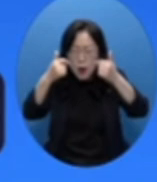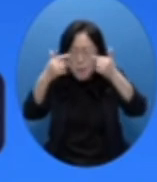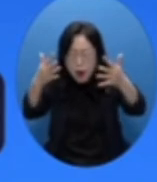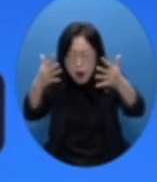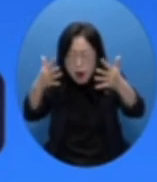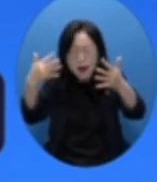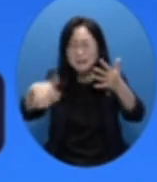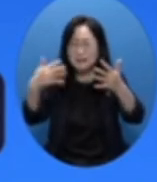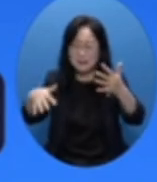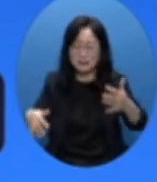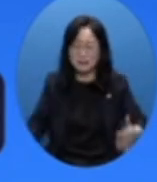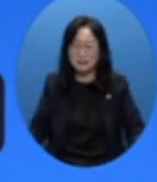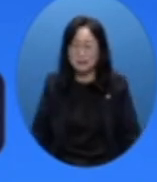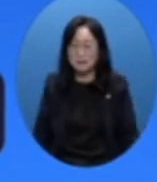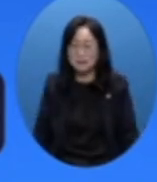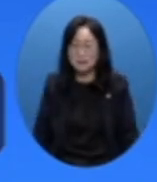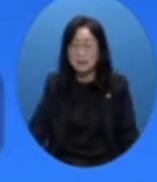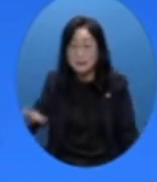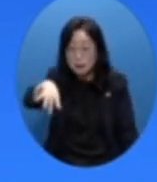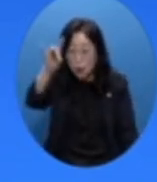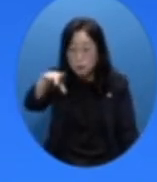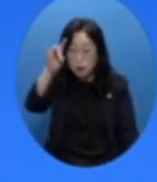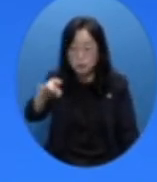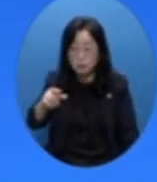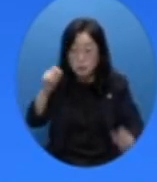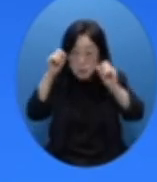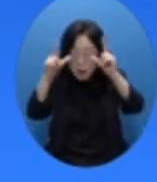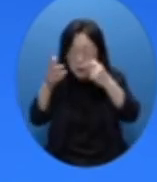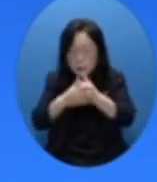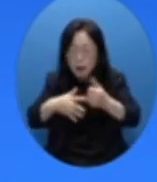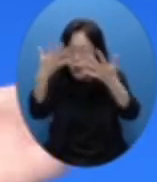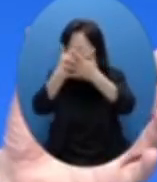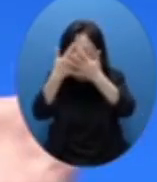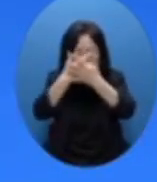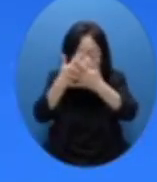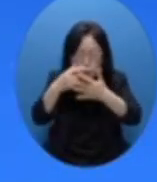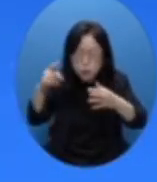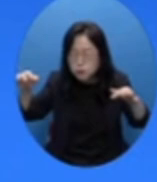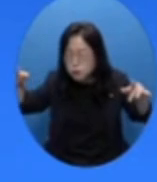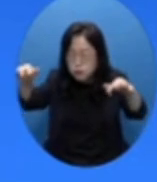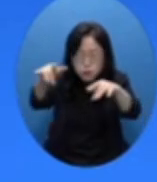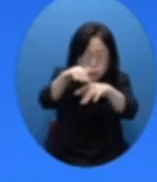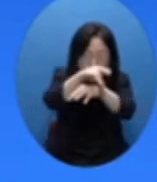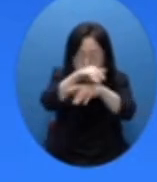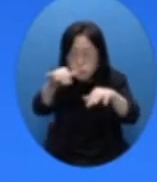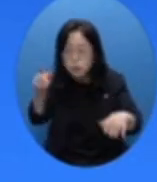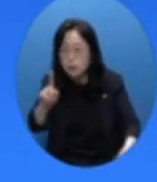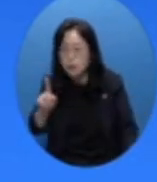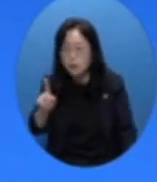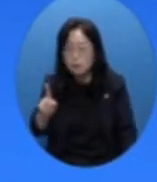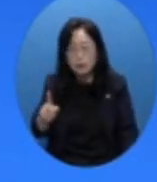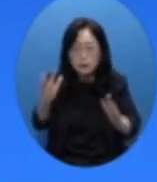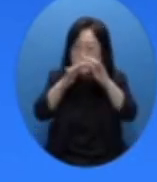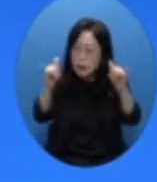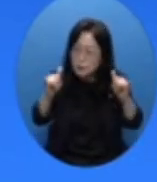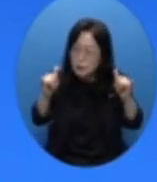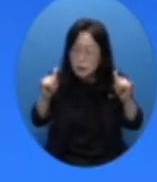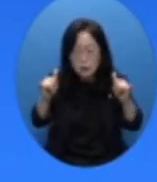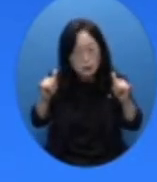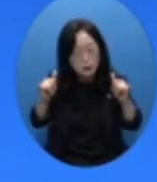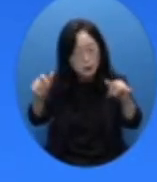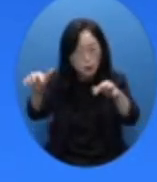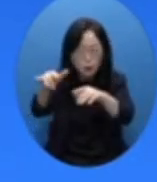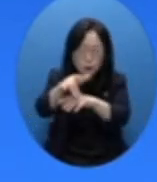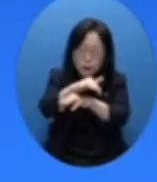못했습니다 첩으로 늘 떠서 보는데 뭐가 히비야 한대 밖에 왔다 갔다 하니까 사람들과 따뜻한 하하는